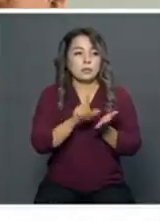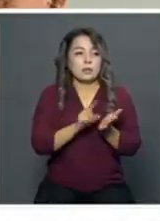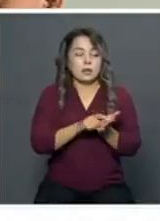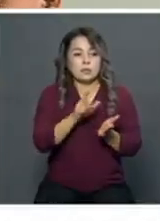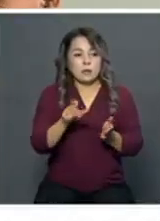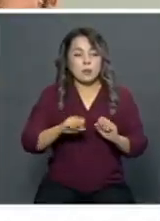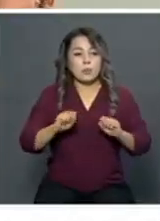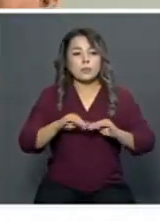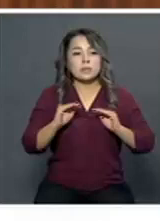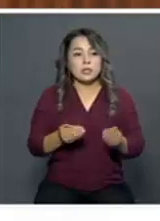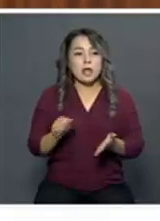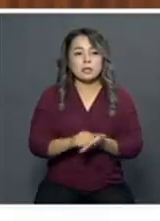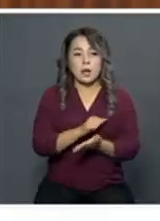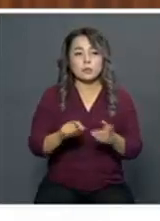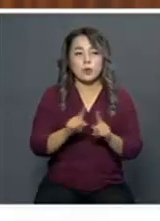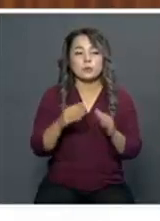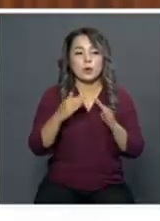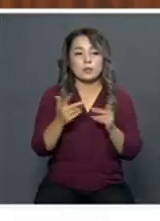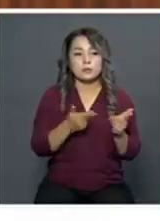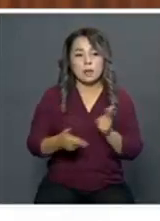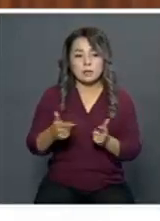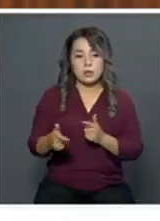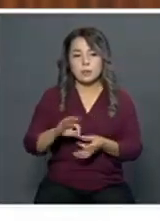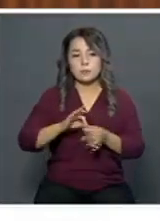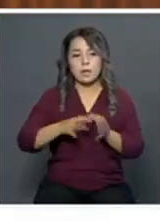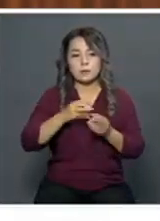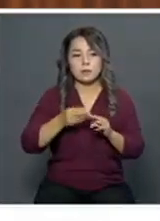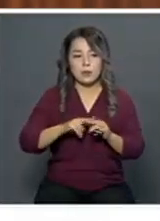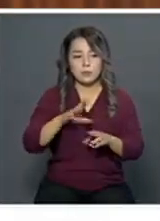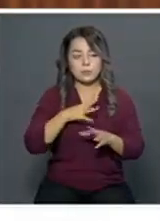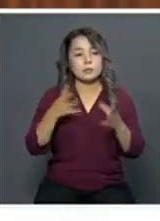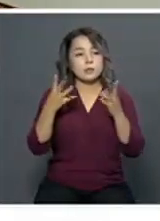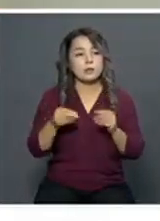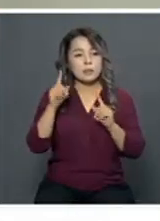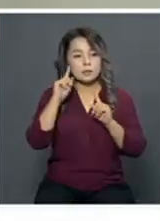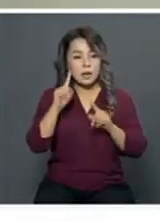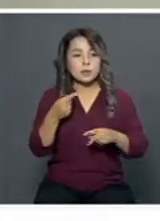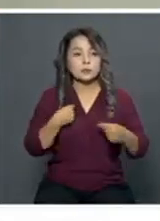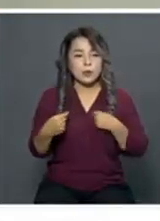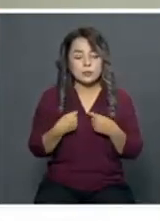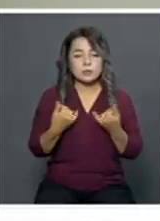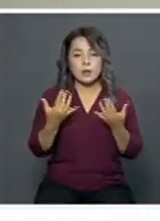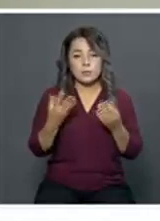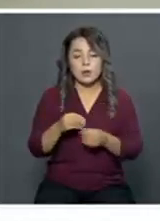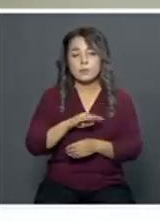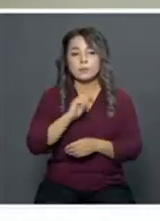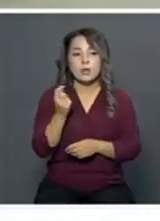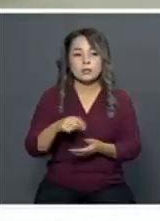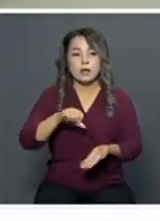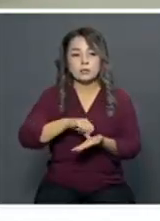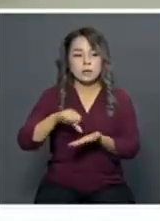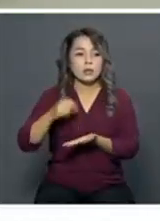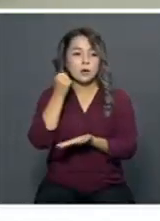мүмкіндігі шектеулі жандардың құжатын үйінде рәсімдеп берді. Елбасына күн туған заманда от пен оқтың ортасында қан кешкен жауынгер